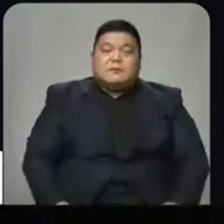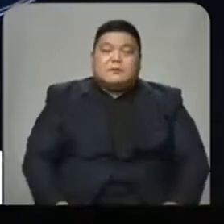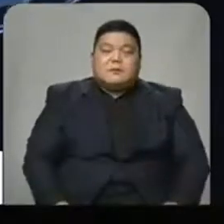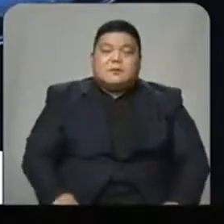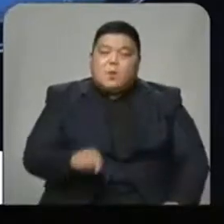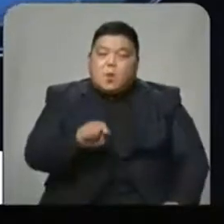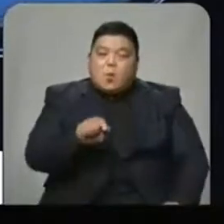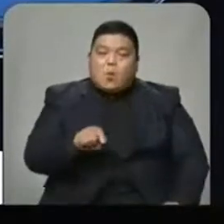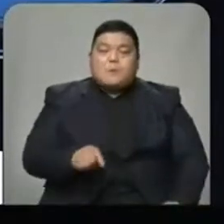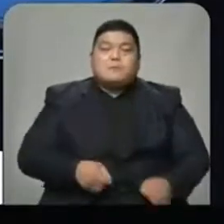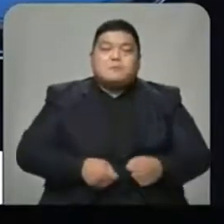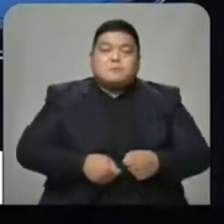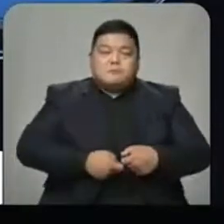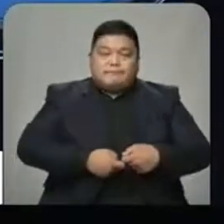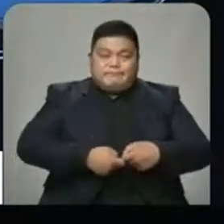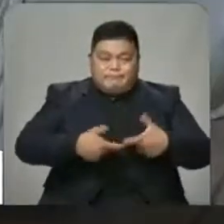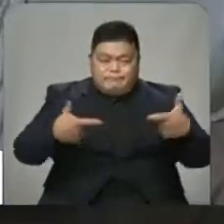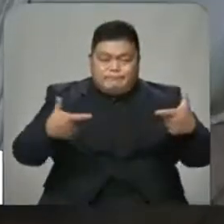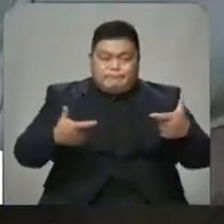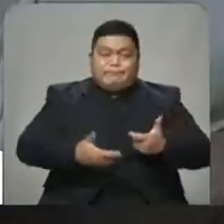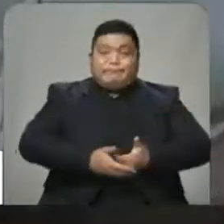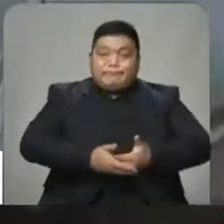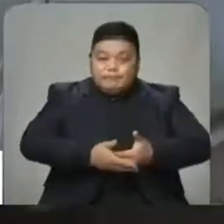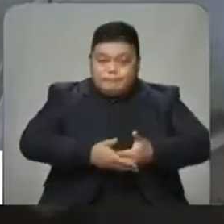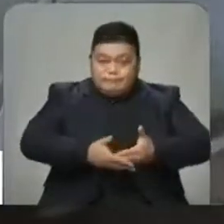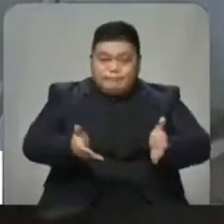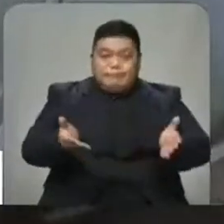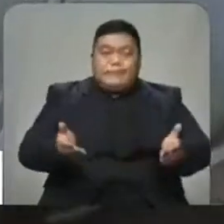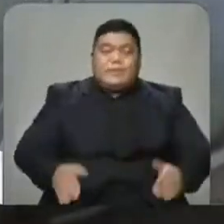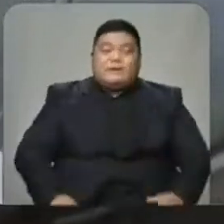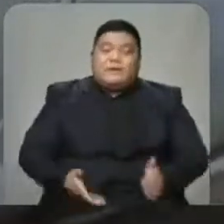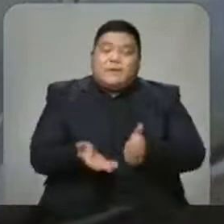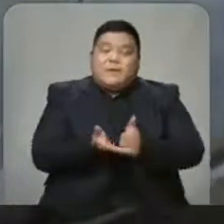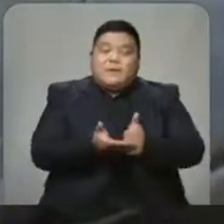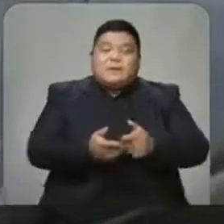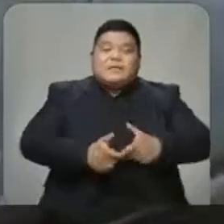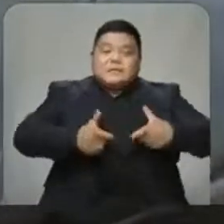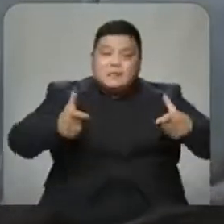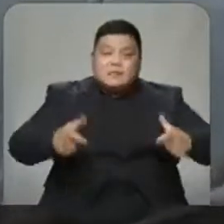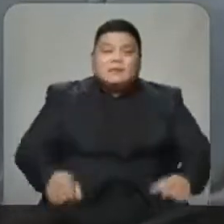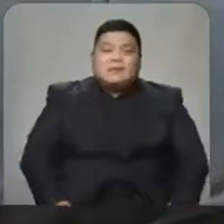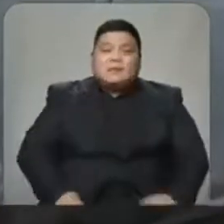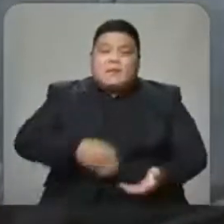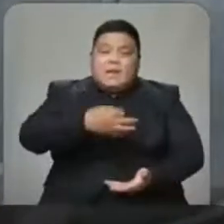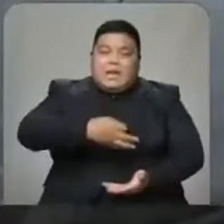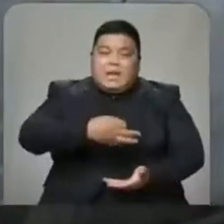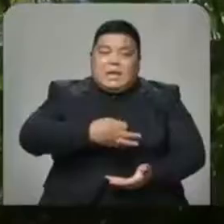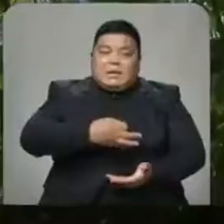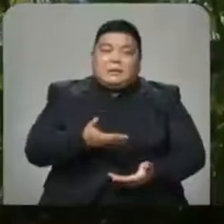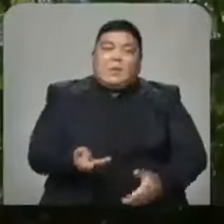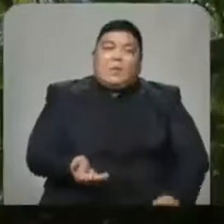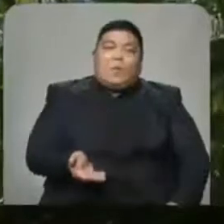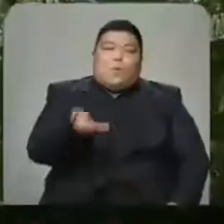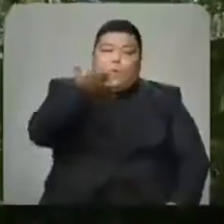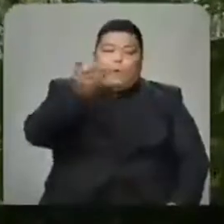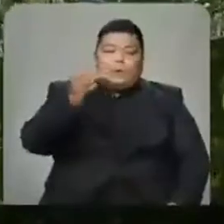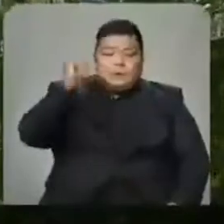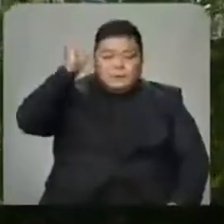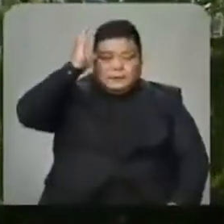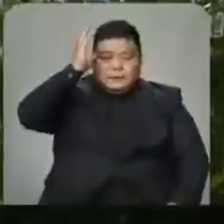정에 개발 보급으로 메밀 자급률을 높이고 고부가 치매 묘사로 확대에도 도움이 될 것으로 기대하고 있으며